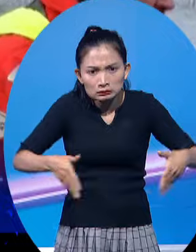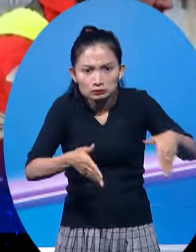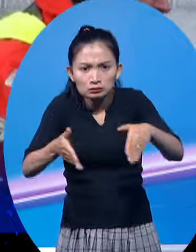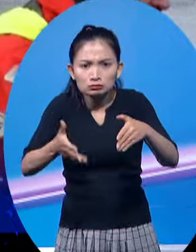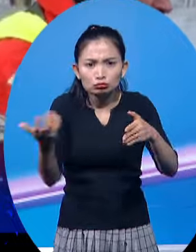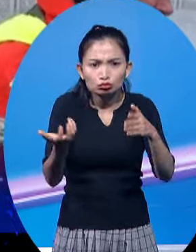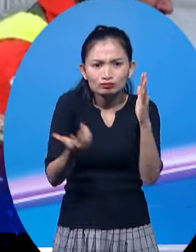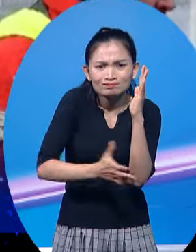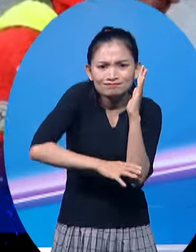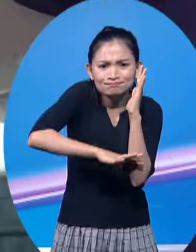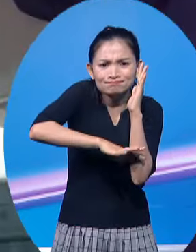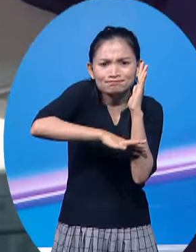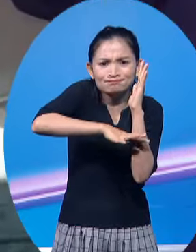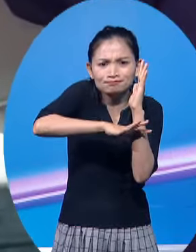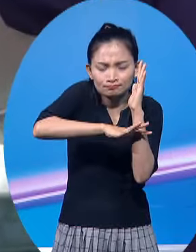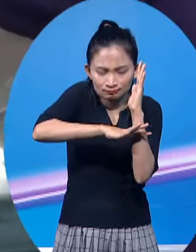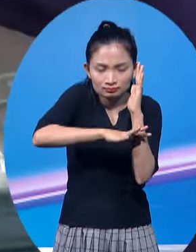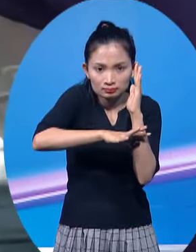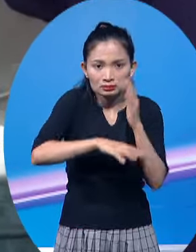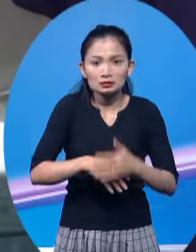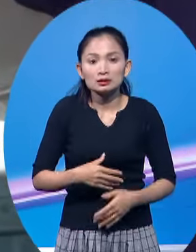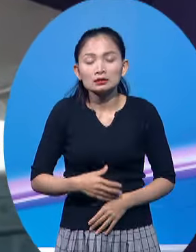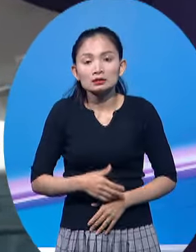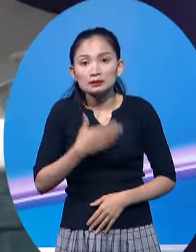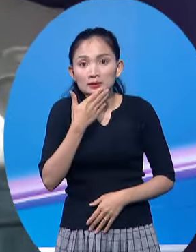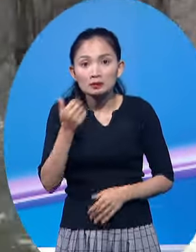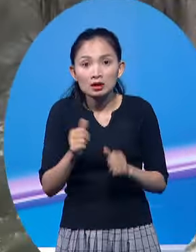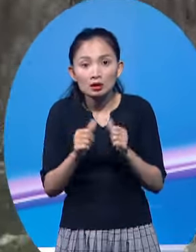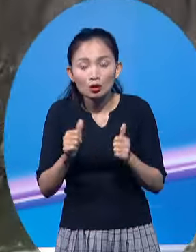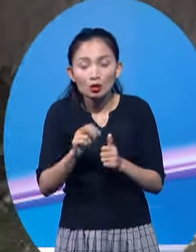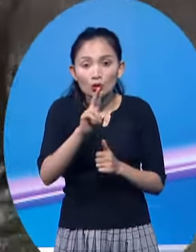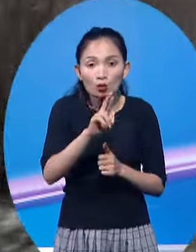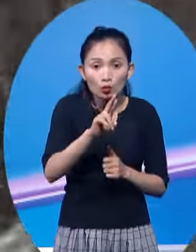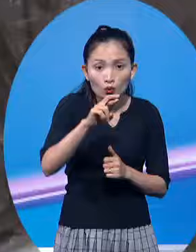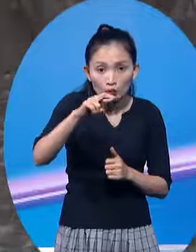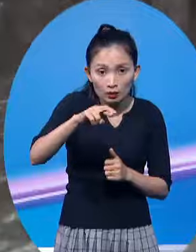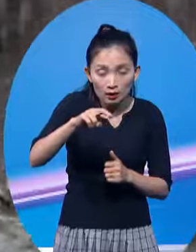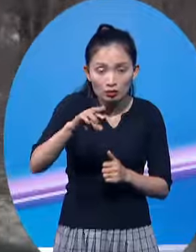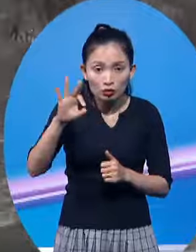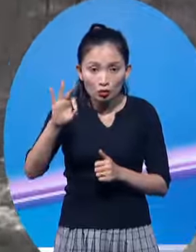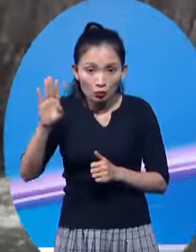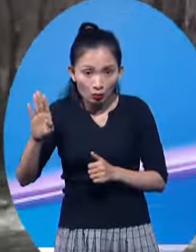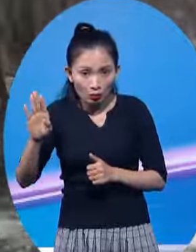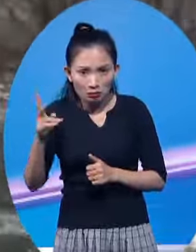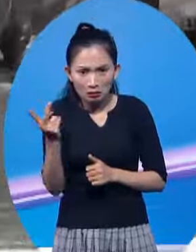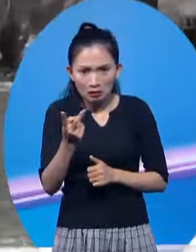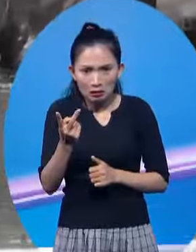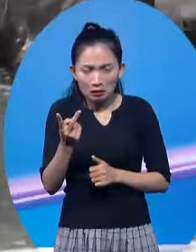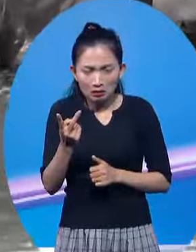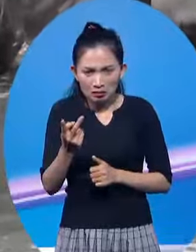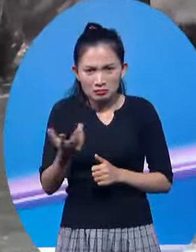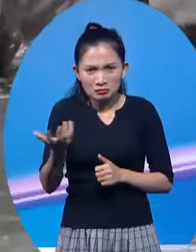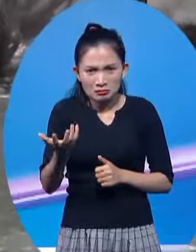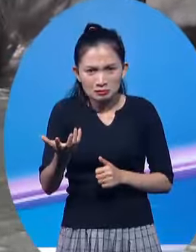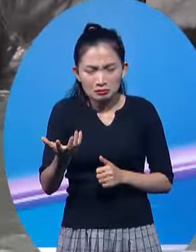và kakan đặc biệt là những nơi gần các sông như uran và tobon theo các quan chức địa phương chỉ trong vòng vài giờ nước sông Đã